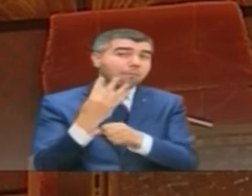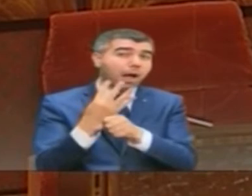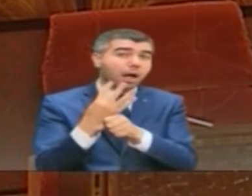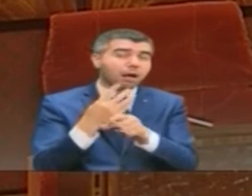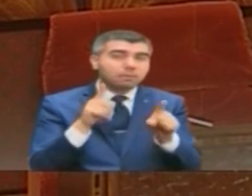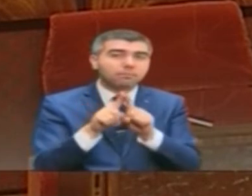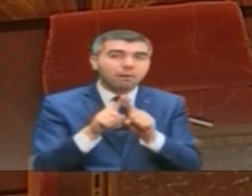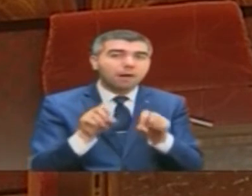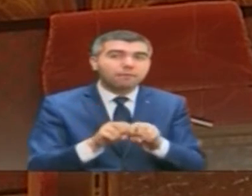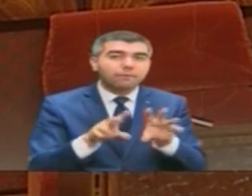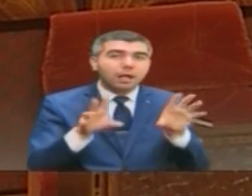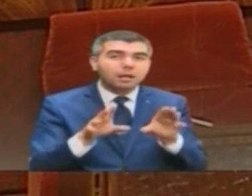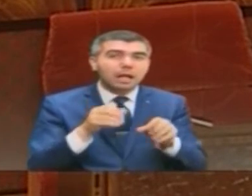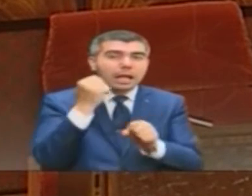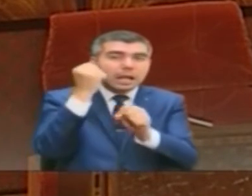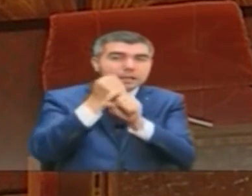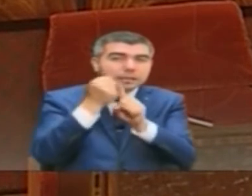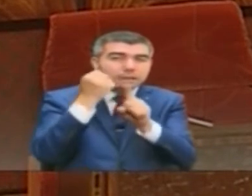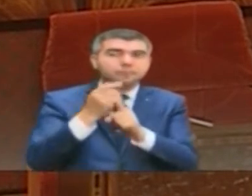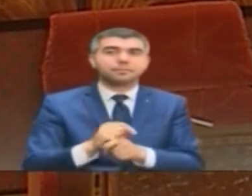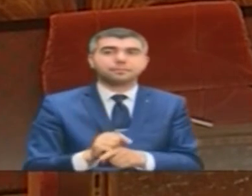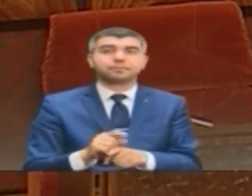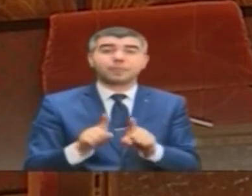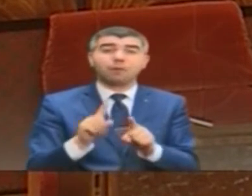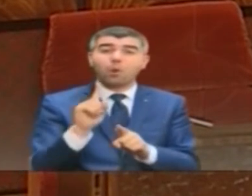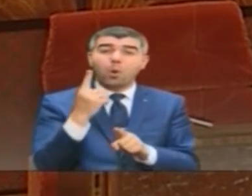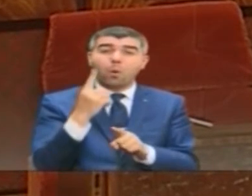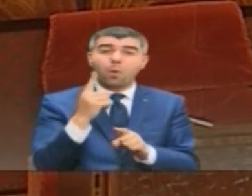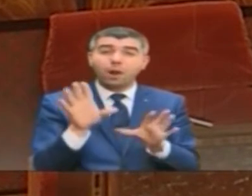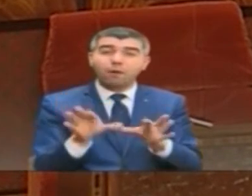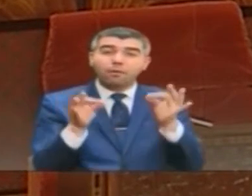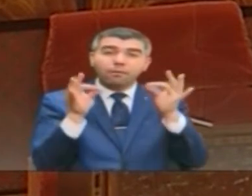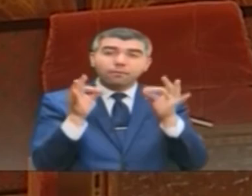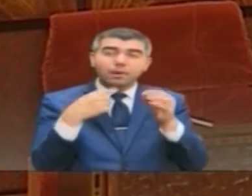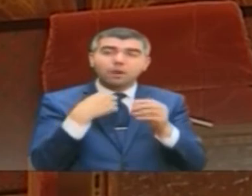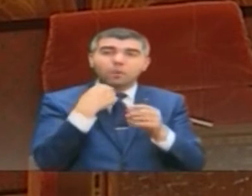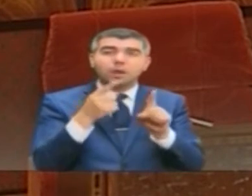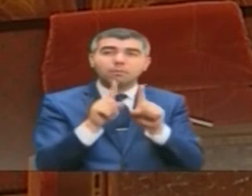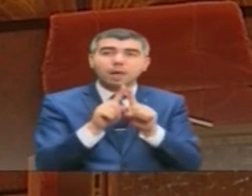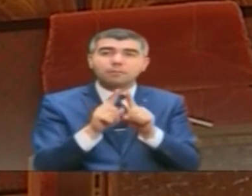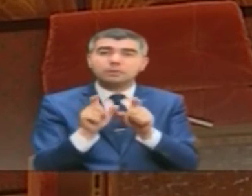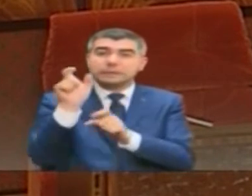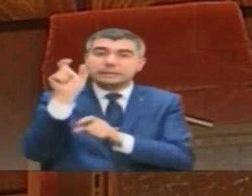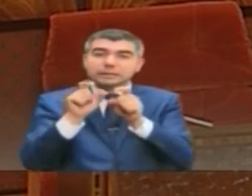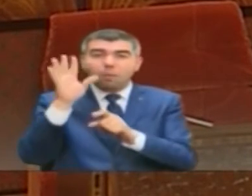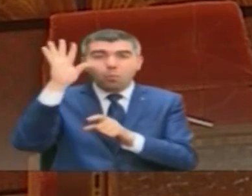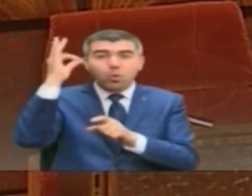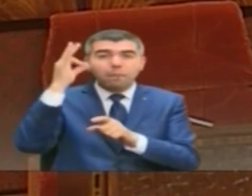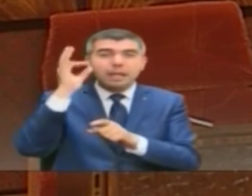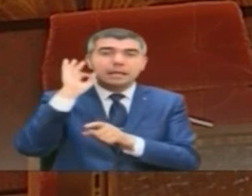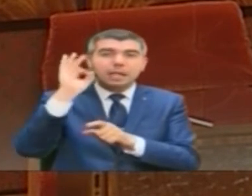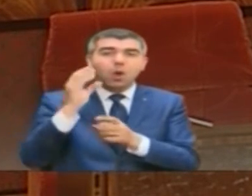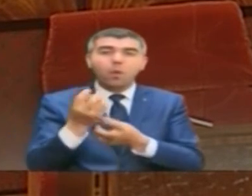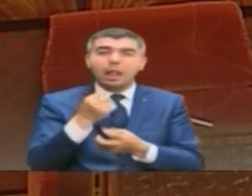اربع المستويات التي سبق ذكرها كتم اولا من خلال تعبئه فرق التدخل السريع ديال المندوبيه السميا والغابات